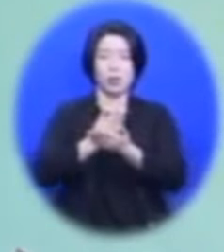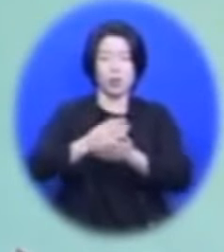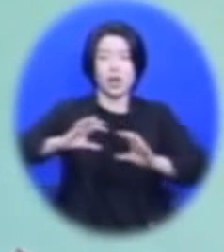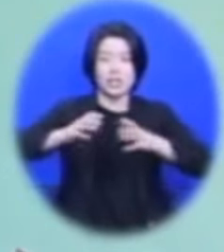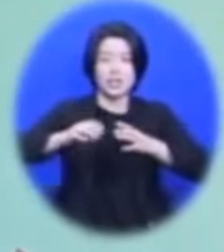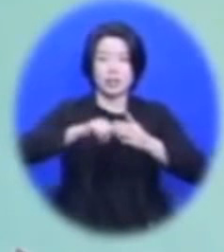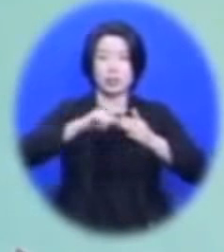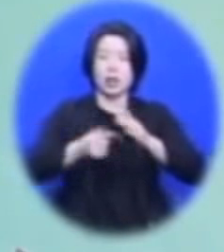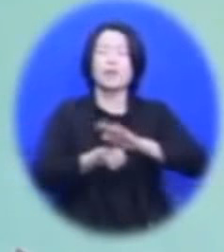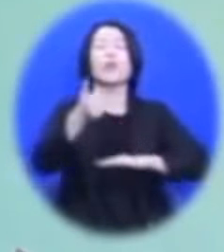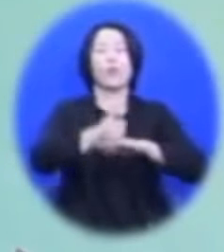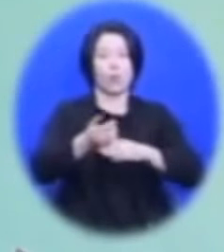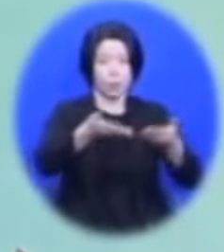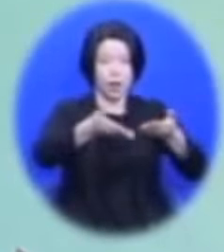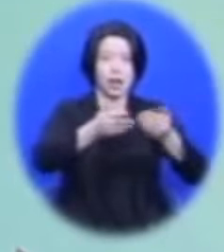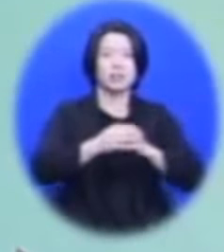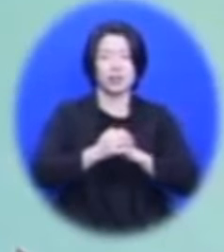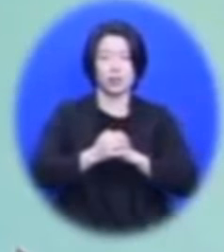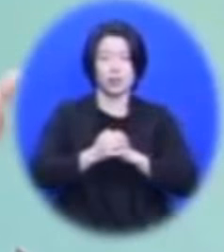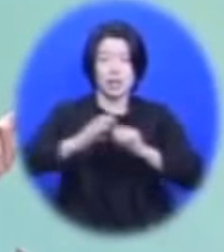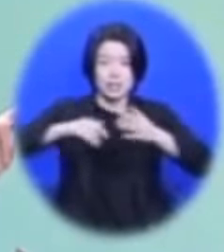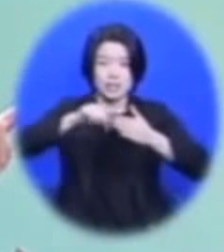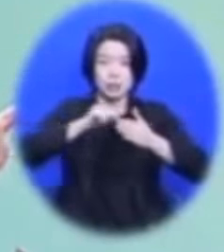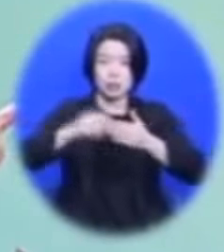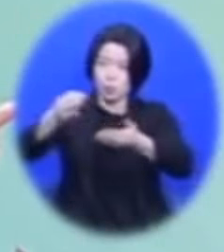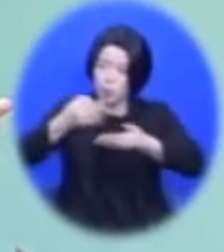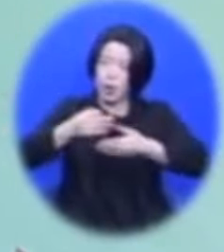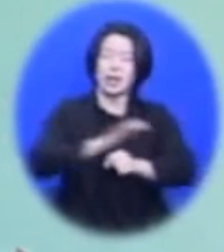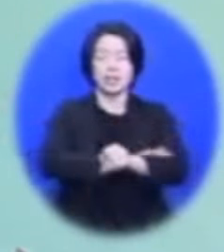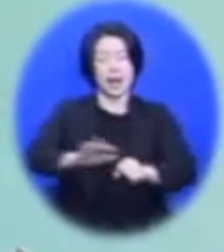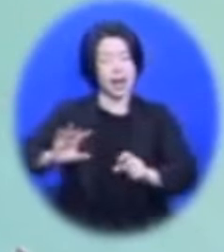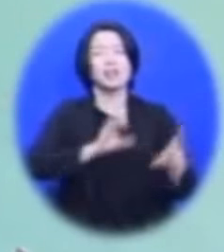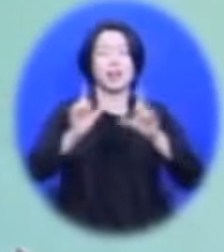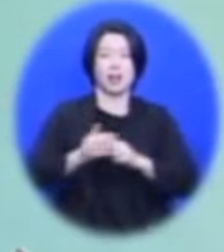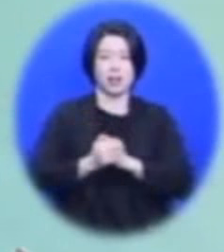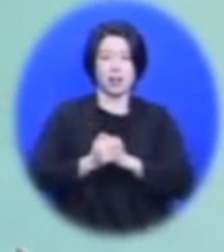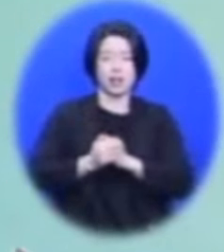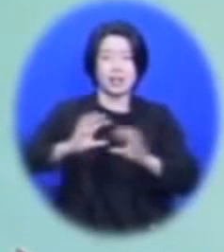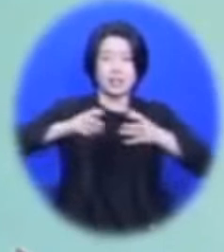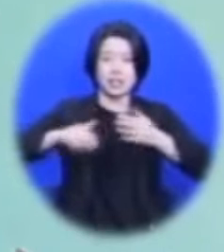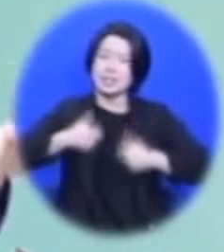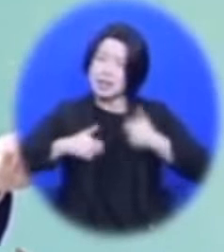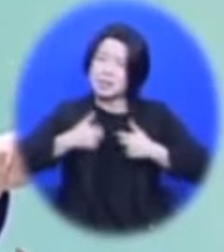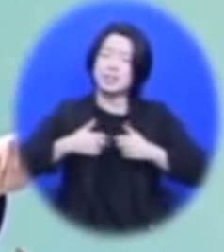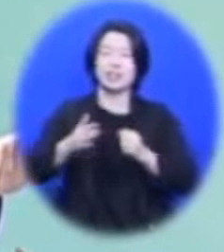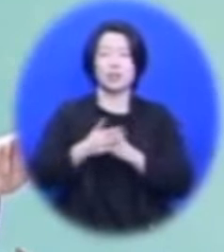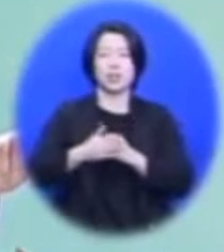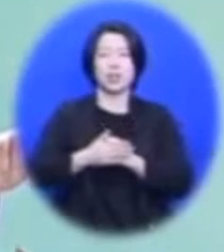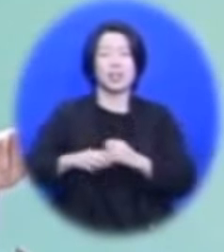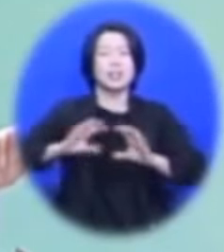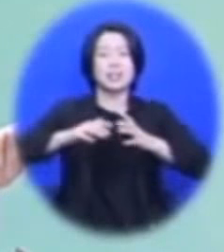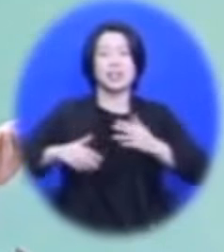세상에서 성공하라는 세상에서 돈 벌고 잘 살라는 거예요. 세상에 재미 있으니까 세상 재미를 즐기라는 겁니다.